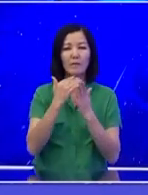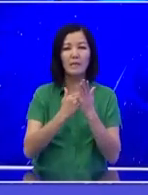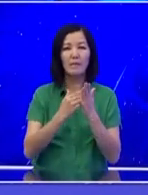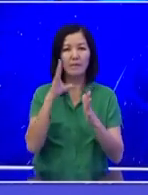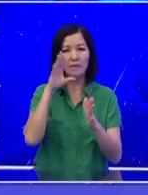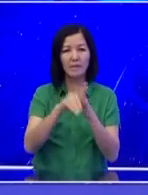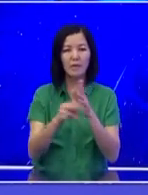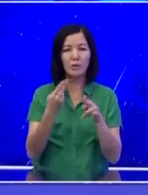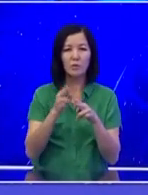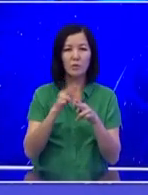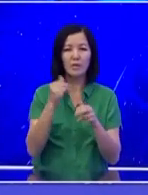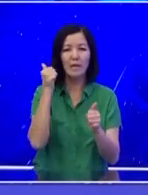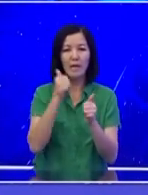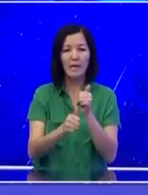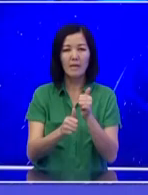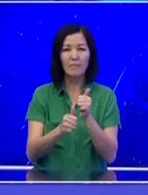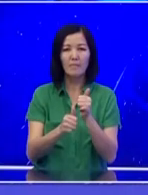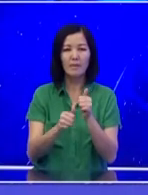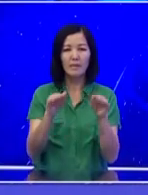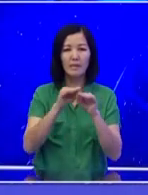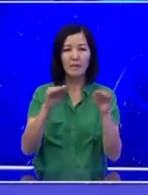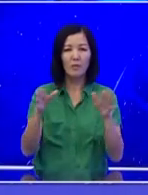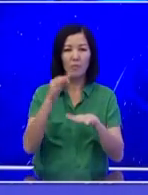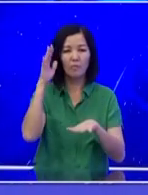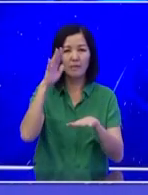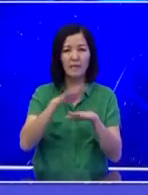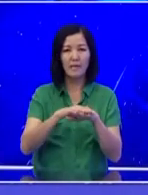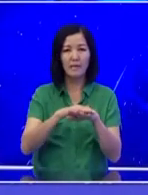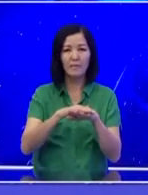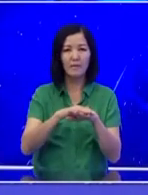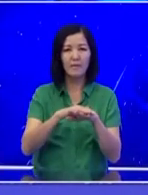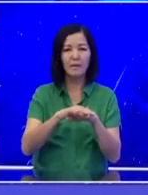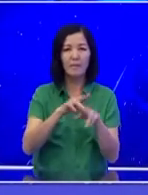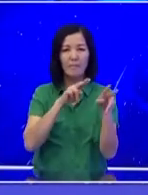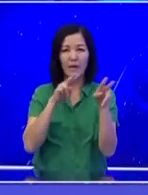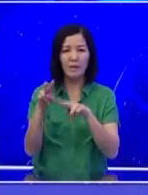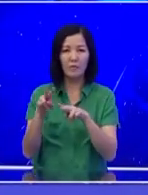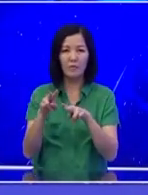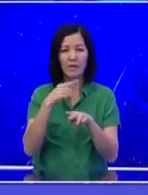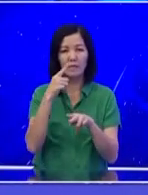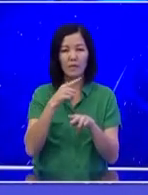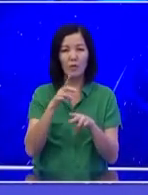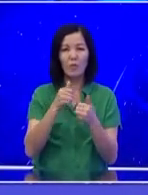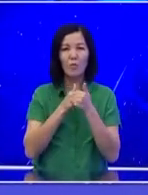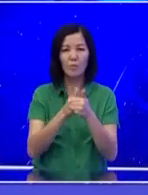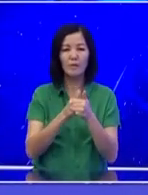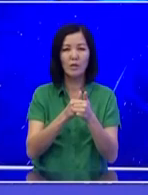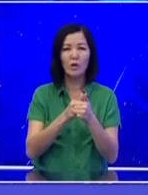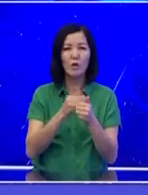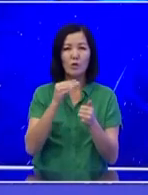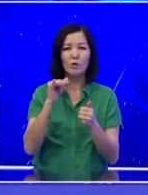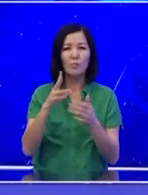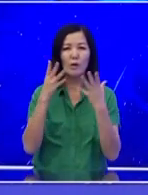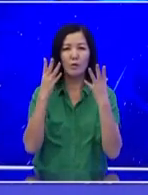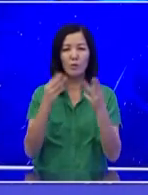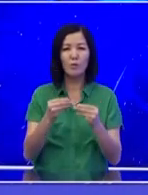кірген. Сондықтан әрбіріндегі сала деңгейі, сапа деңгейі облыс әкімінің бақылауында деді орынбасары. Жұма күні бұл